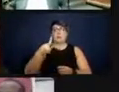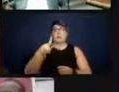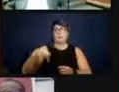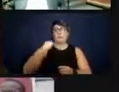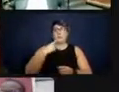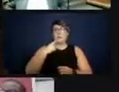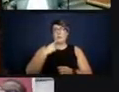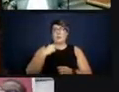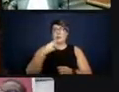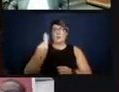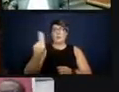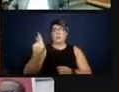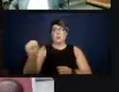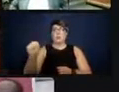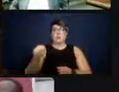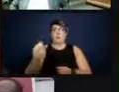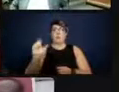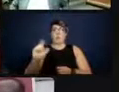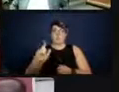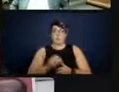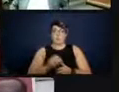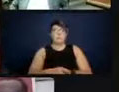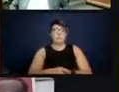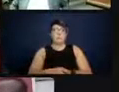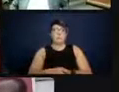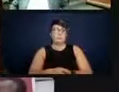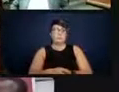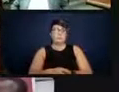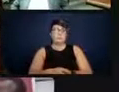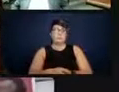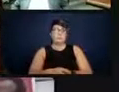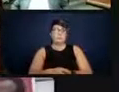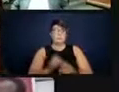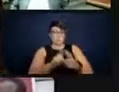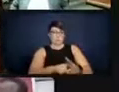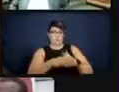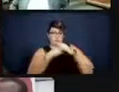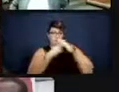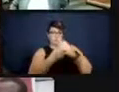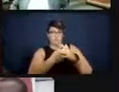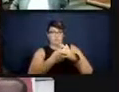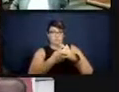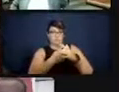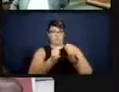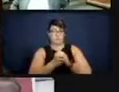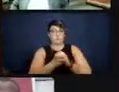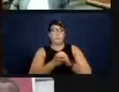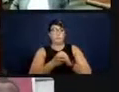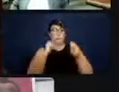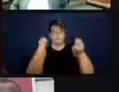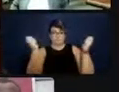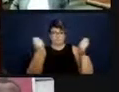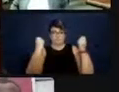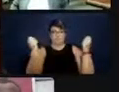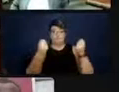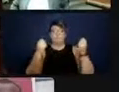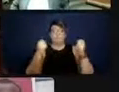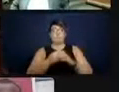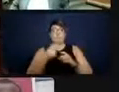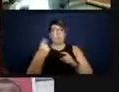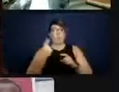George ambaye ni anashughulika na mambo ya kuandika wafanyakazi. Tunataka kwanza kwa